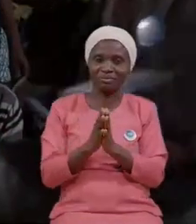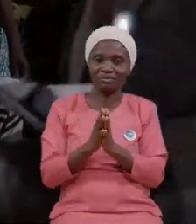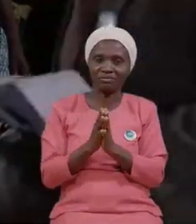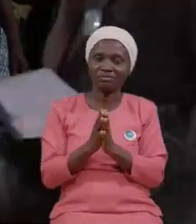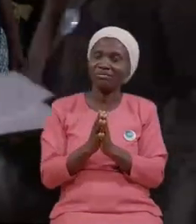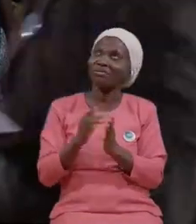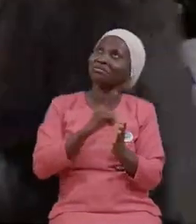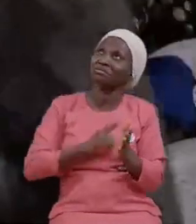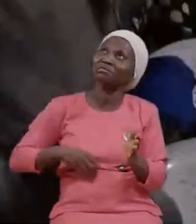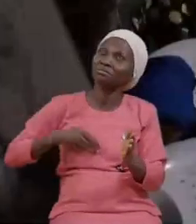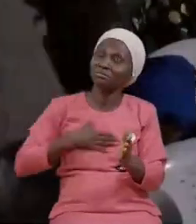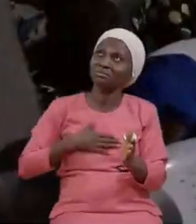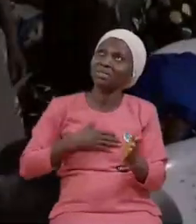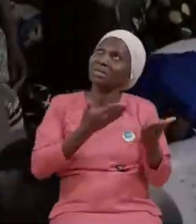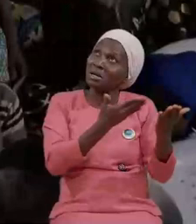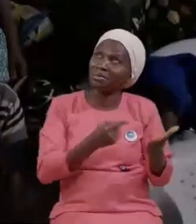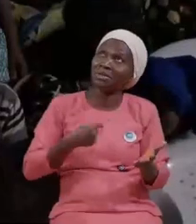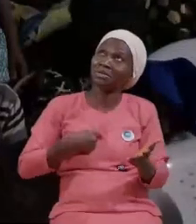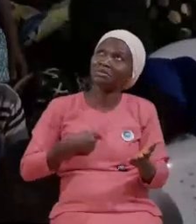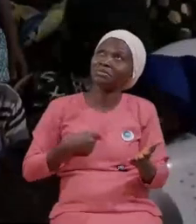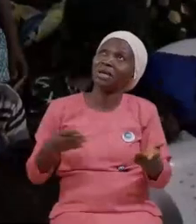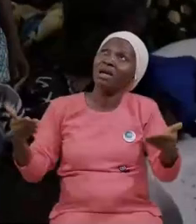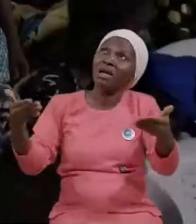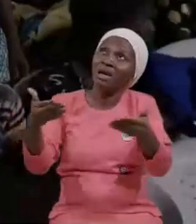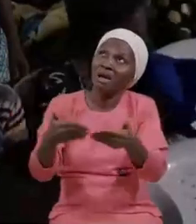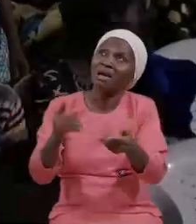Et réconcilie-moi au Père Céleste.